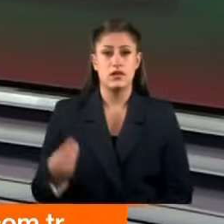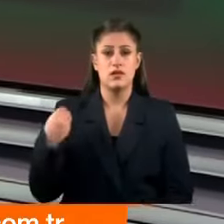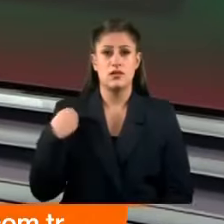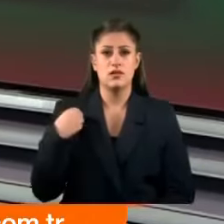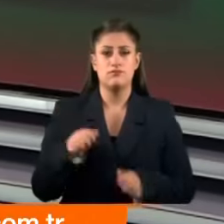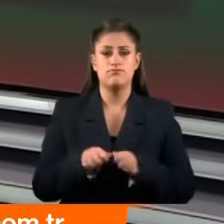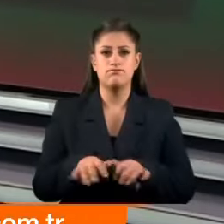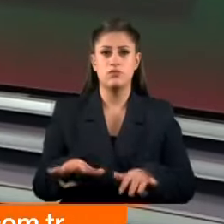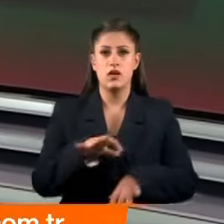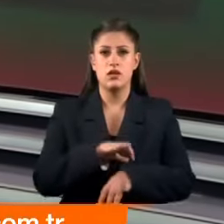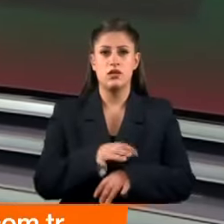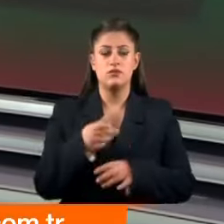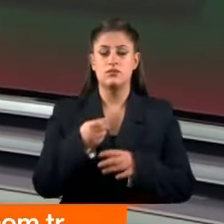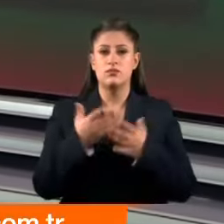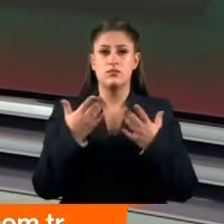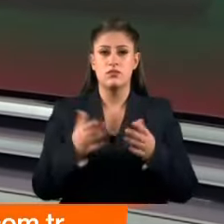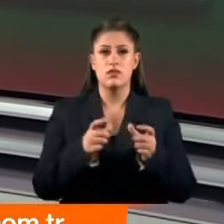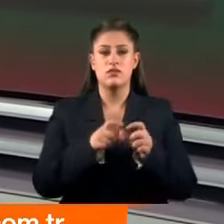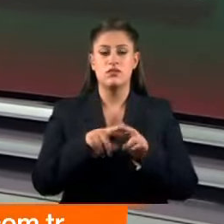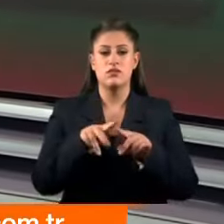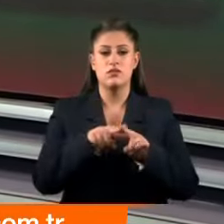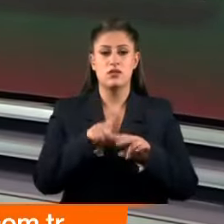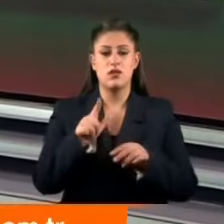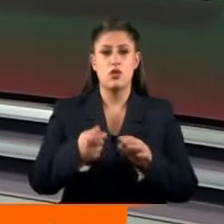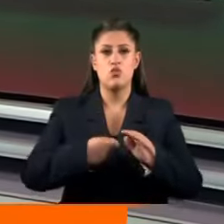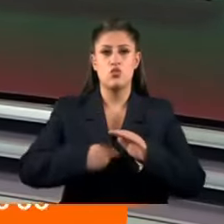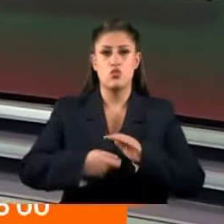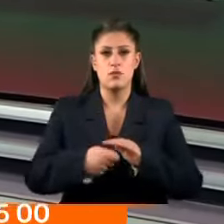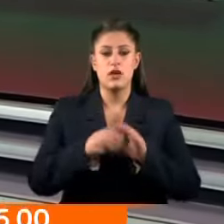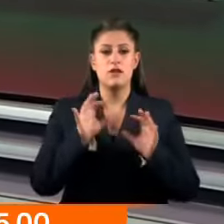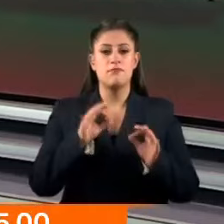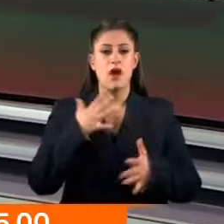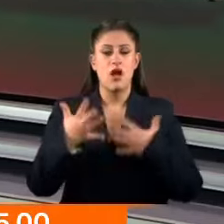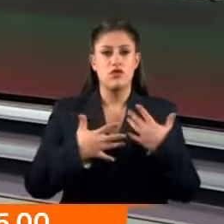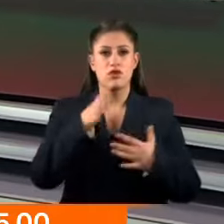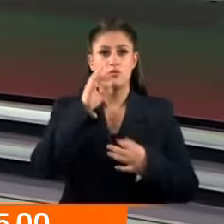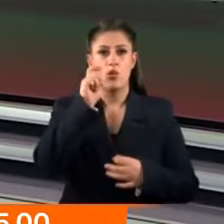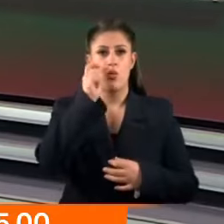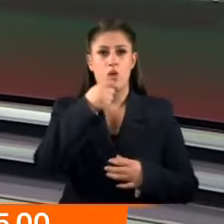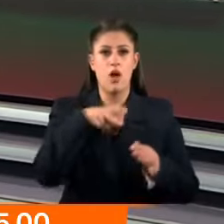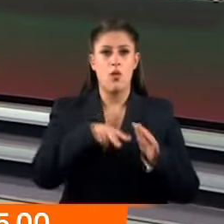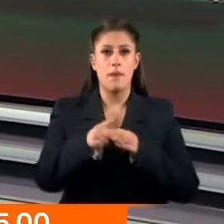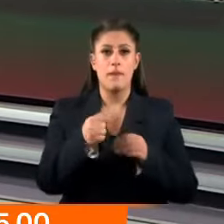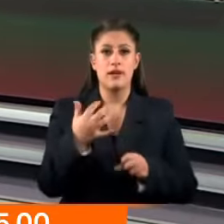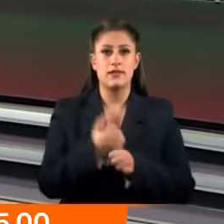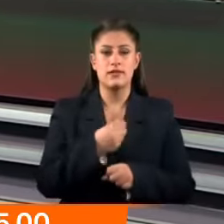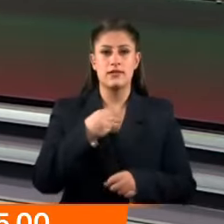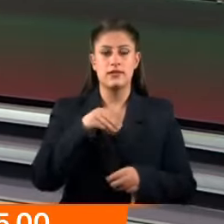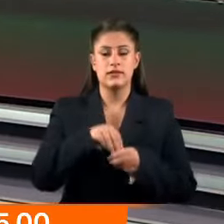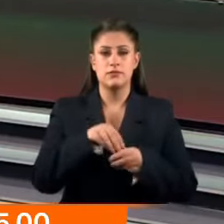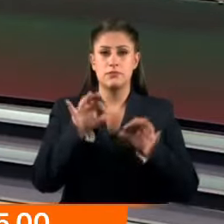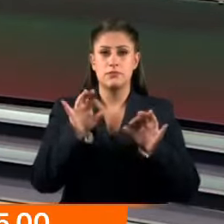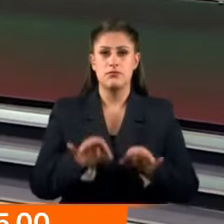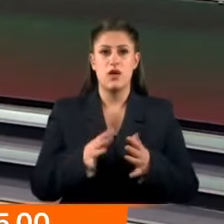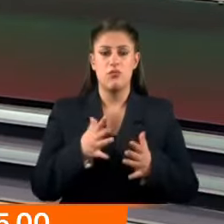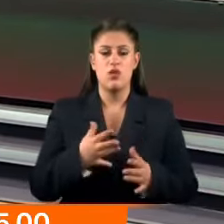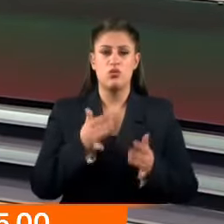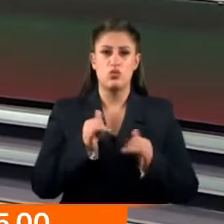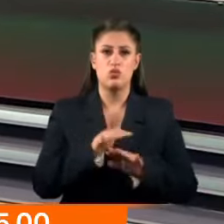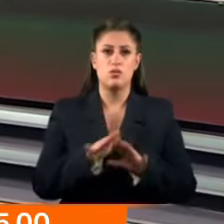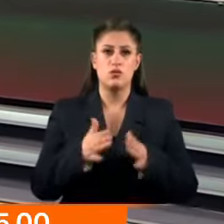Yeni salgının adı sanal kumar. Kimi heyecan, kimi de kolay yoldan para kazanmak için başlıyor bu illete ve her hikaye hüsranla bitiyor. Sırf